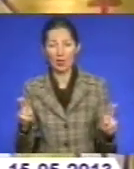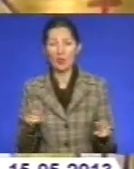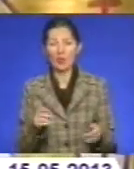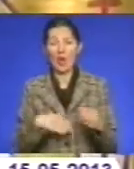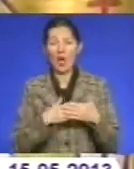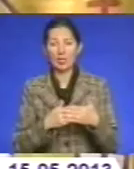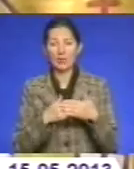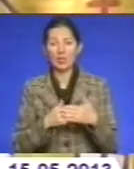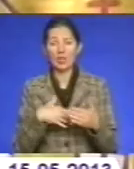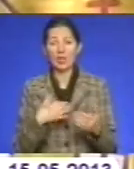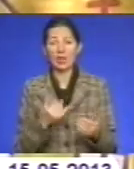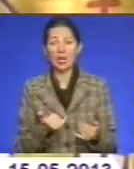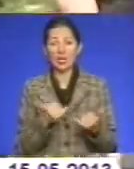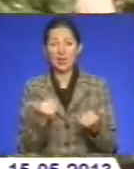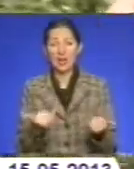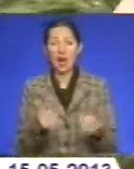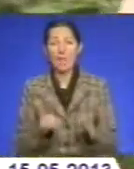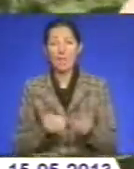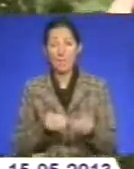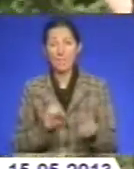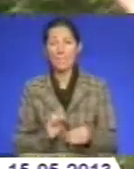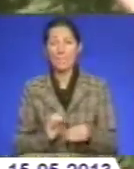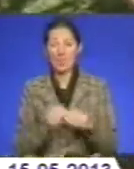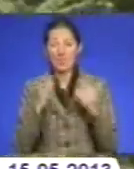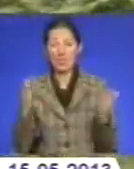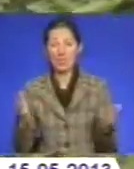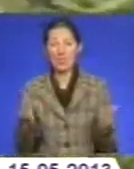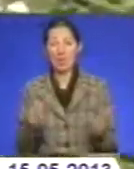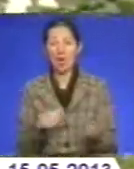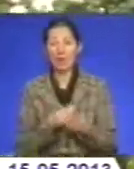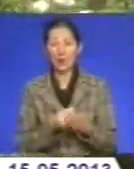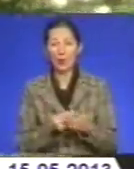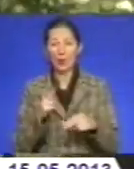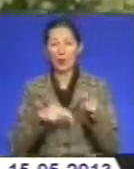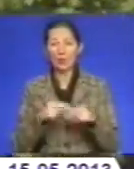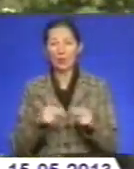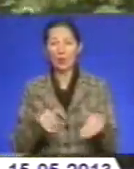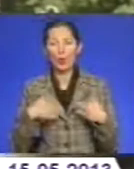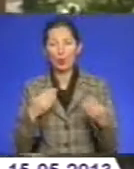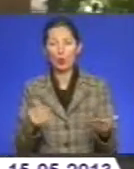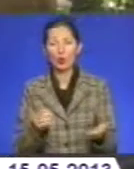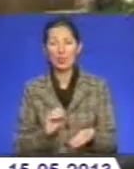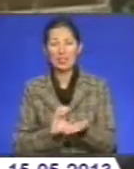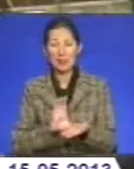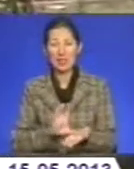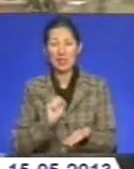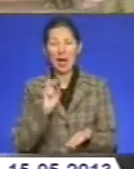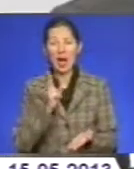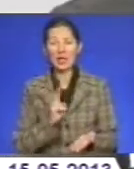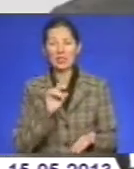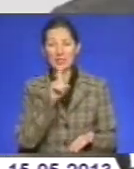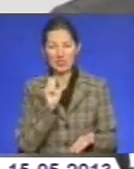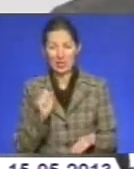підвищення фінансування будівництва пропонують збільшити акциз на пиво. За їх підрахунками, такі зміни допоможуть щороку збільшувати